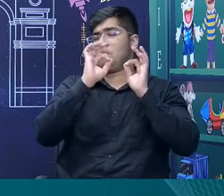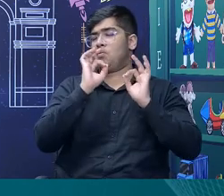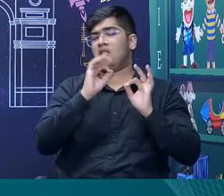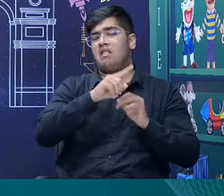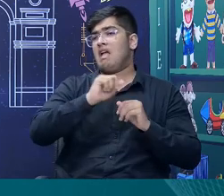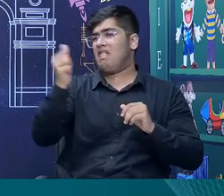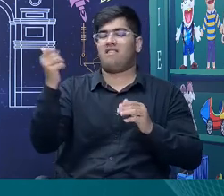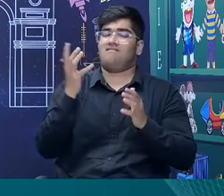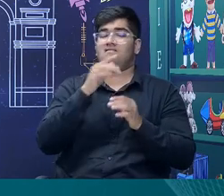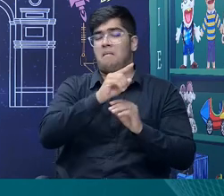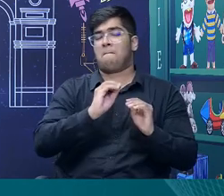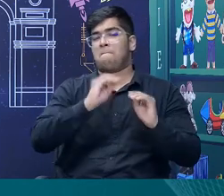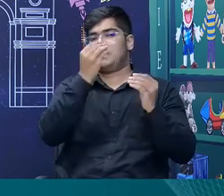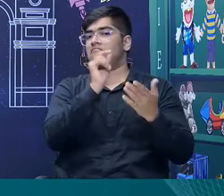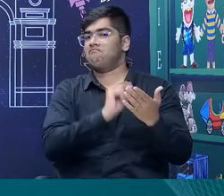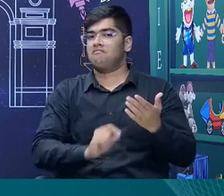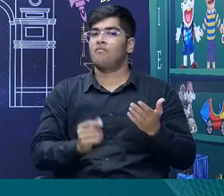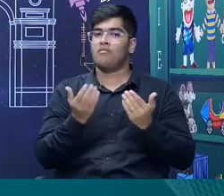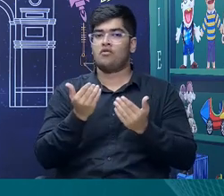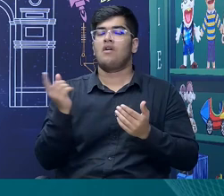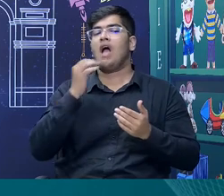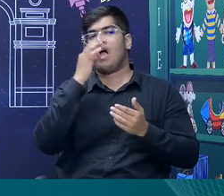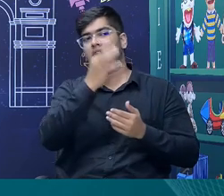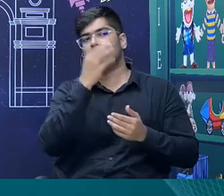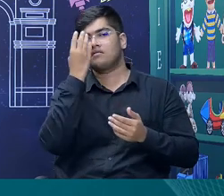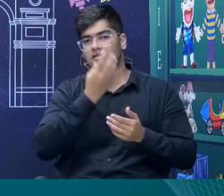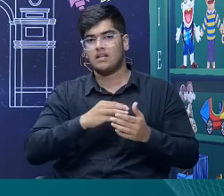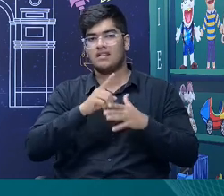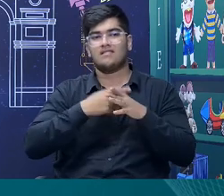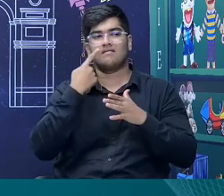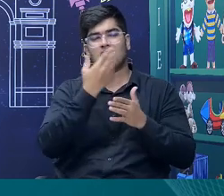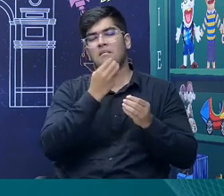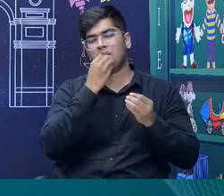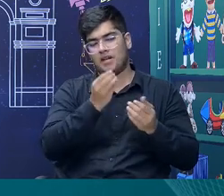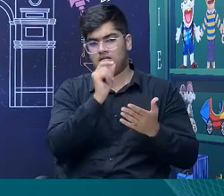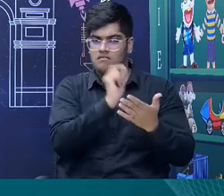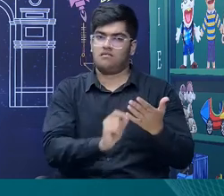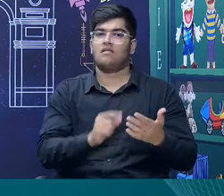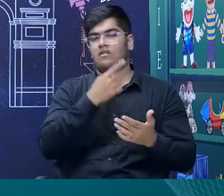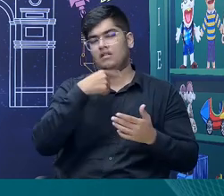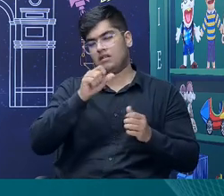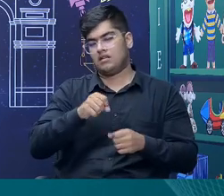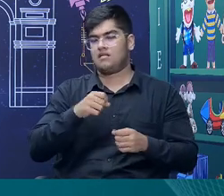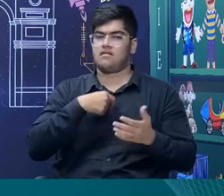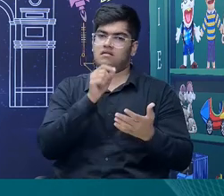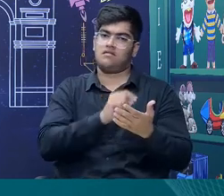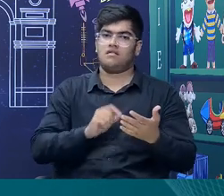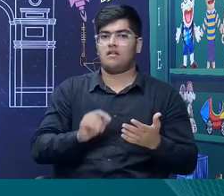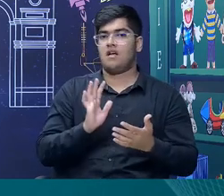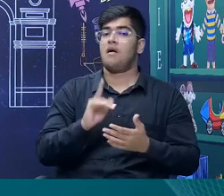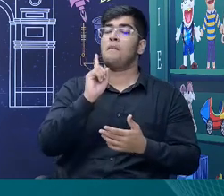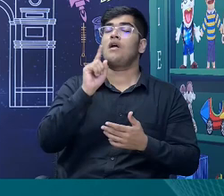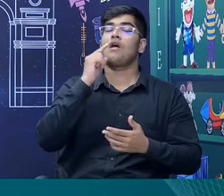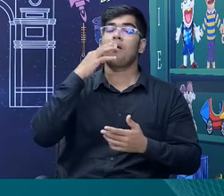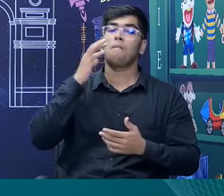से रिक्वेस्ट कारी और उन्होंने कहा की आप इसे लिखिए तो गणेश जी ने कहा ठीक है मैं इसको लिखूंगा लेकिन एक